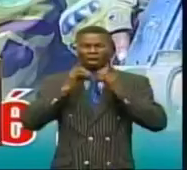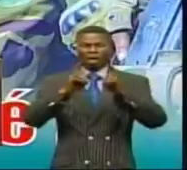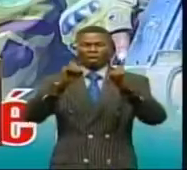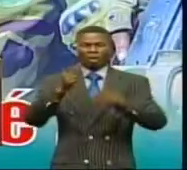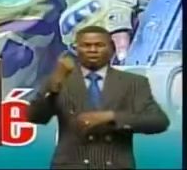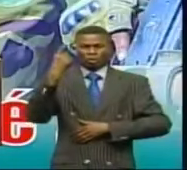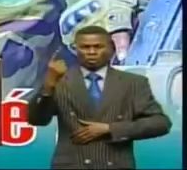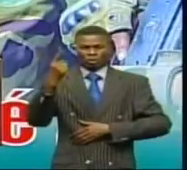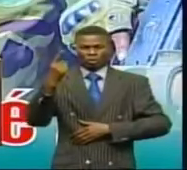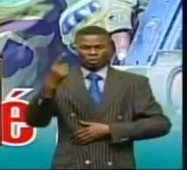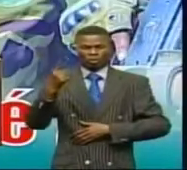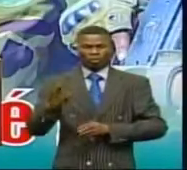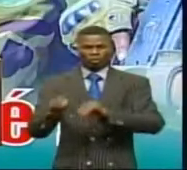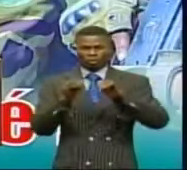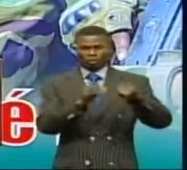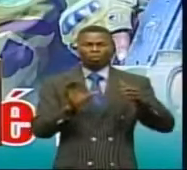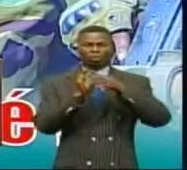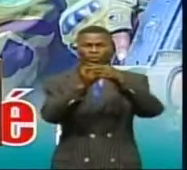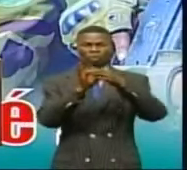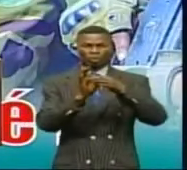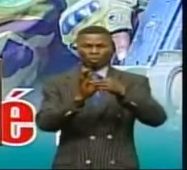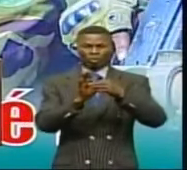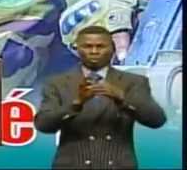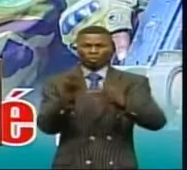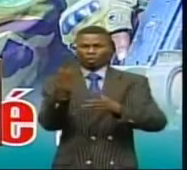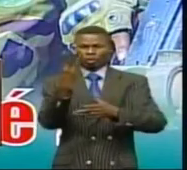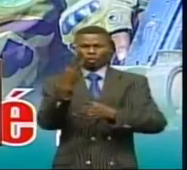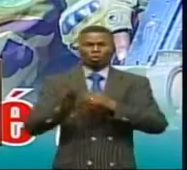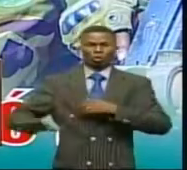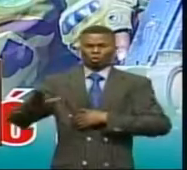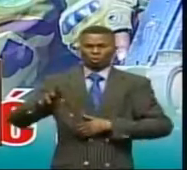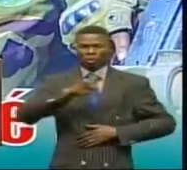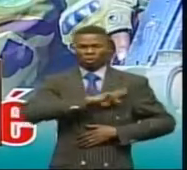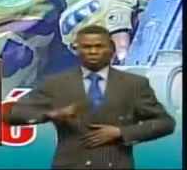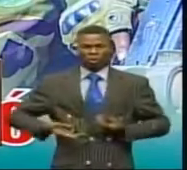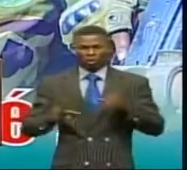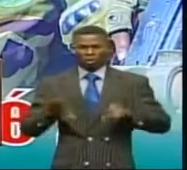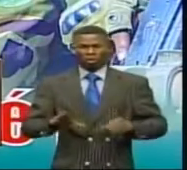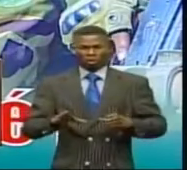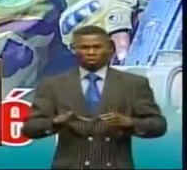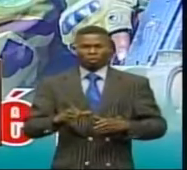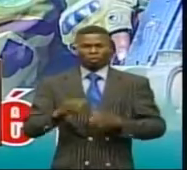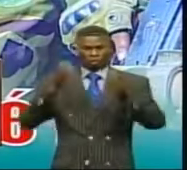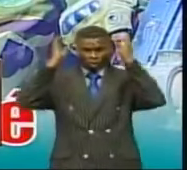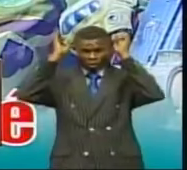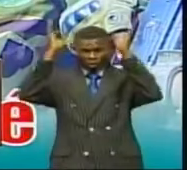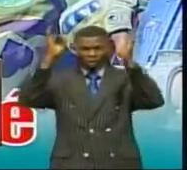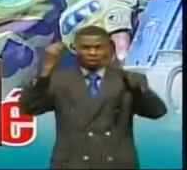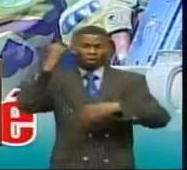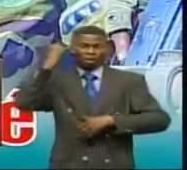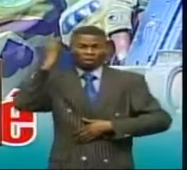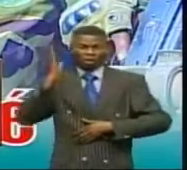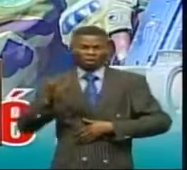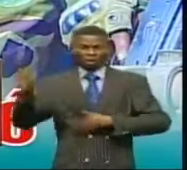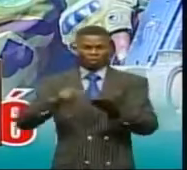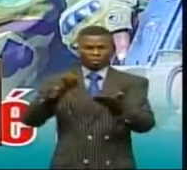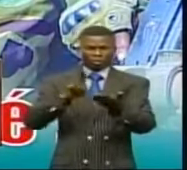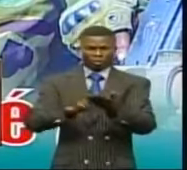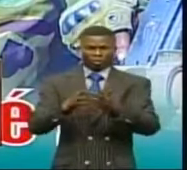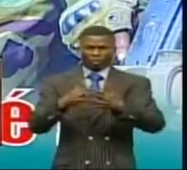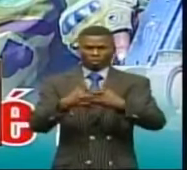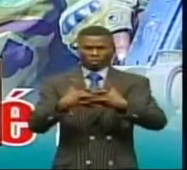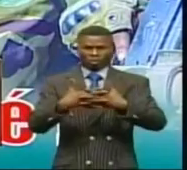la mise sur pied de l'alliance tripartite République démocratique du Congo, Brésil-Indonésie, la signature d'un